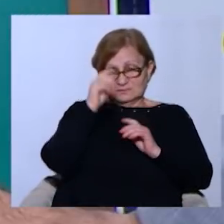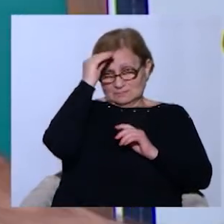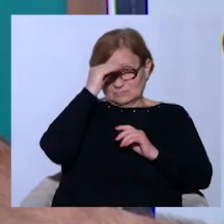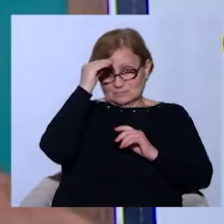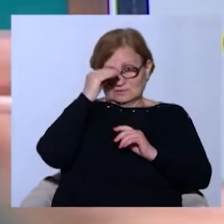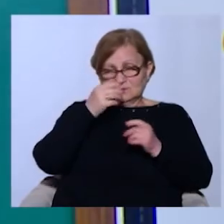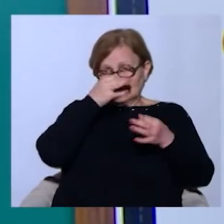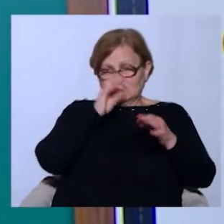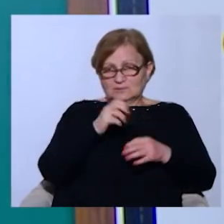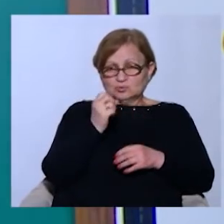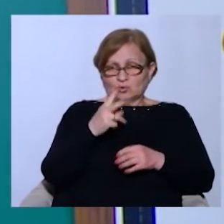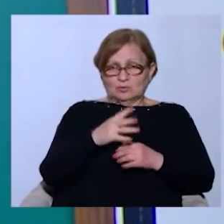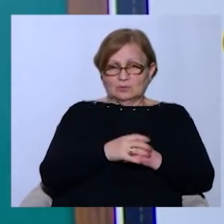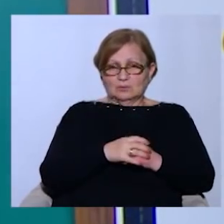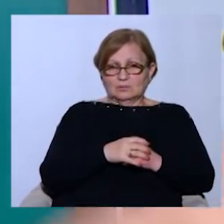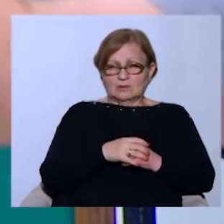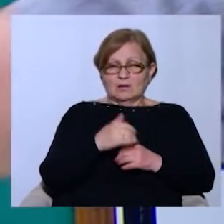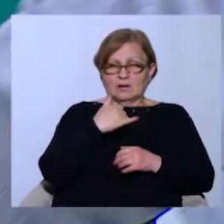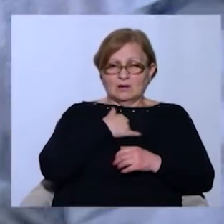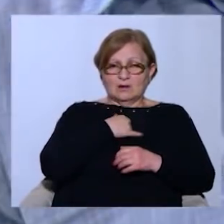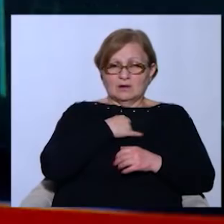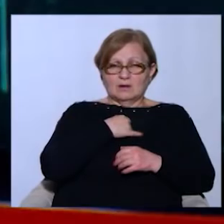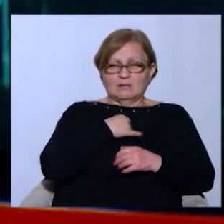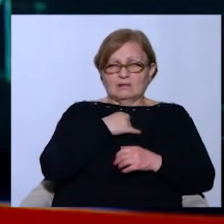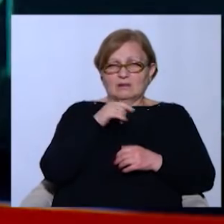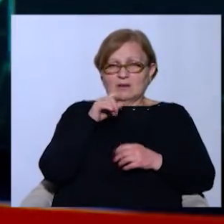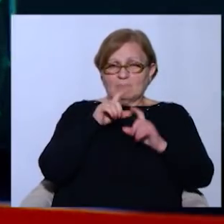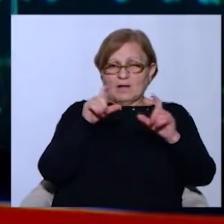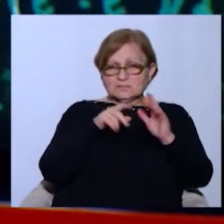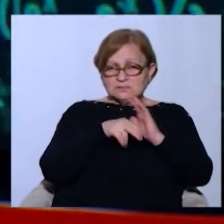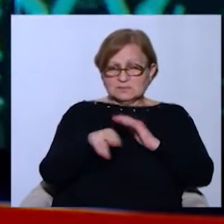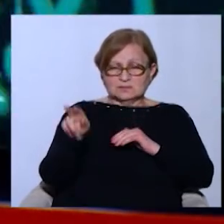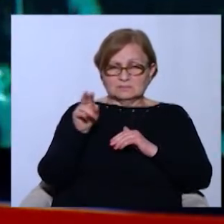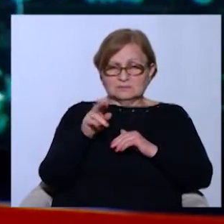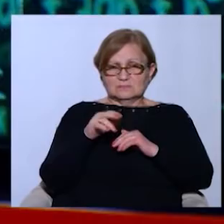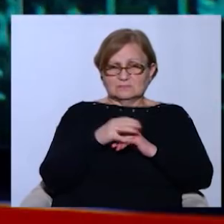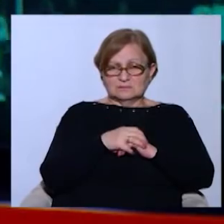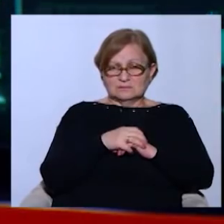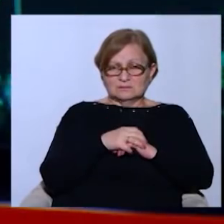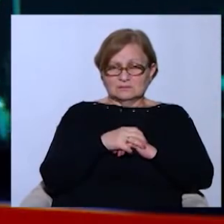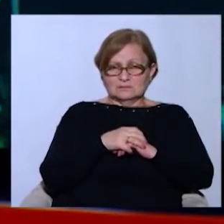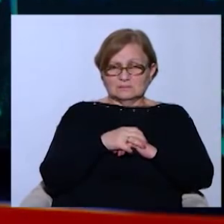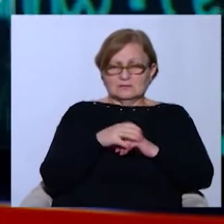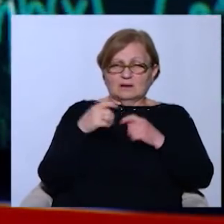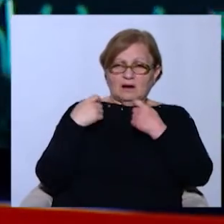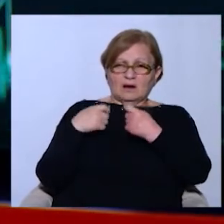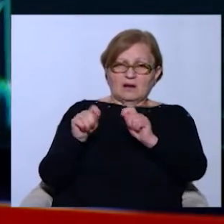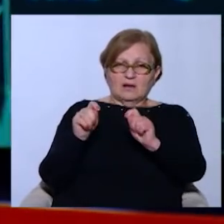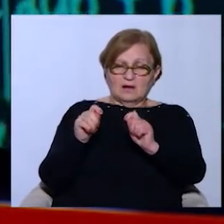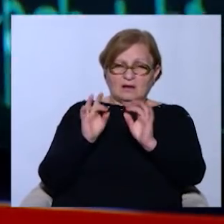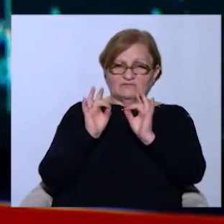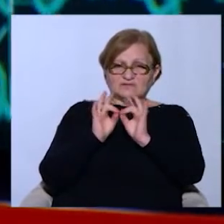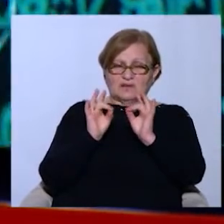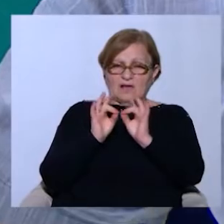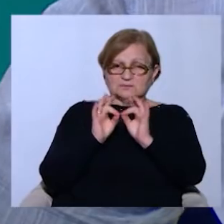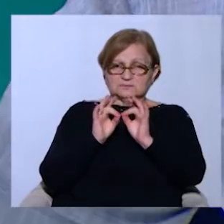დამჭა 12 ლარი და მაქვს ქუდი. გამოვედი და გავყიდე ქუდი 10